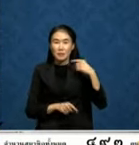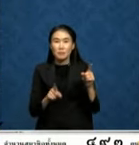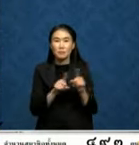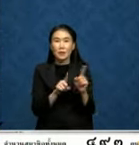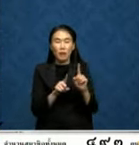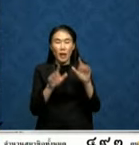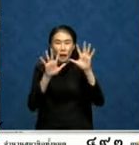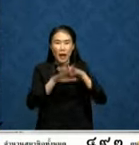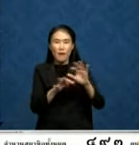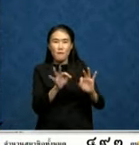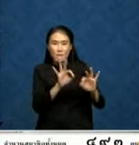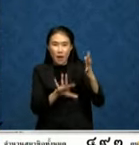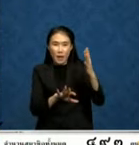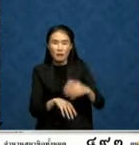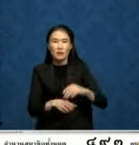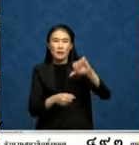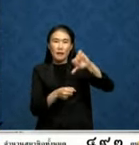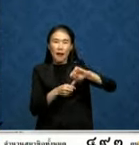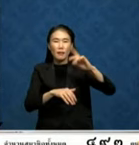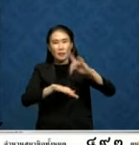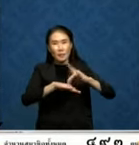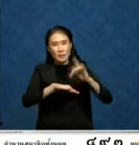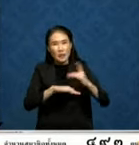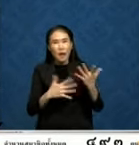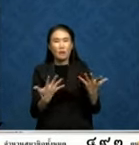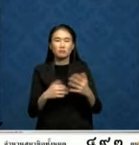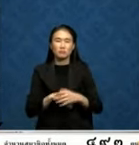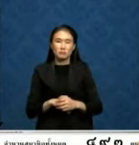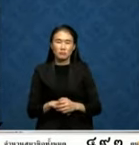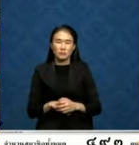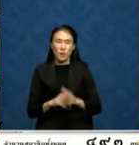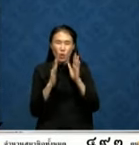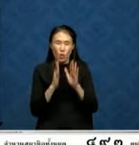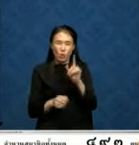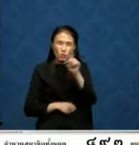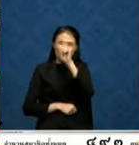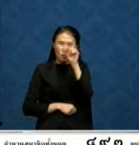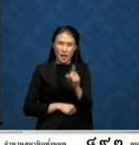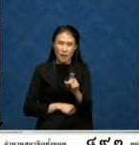งพวกก๊าซธรรมชาติมีคนสงสัยว่าก๊า